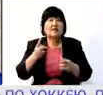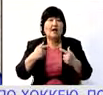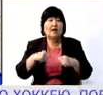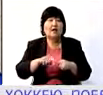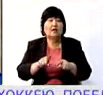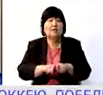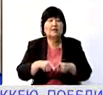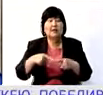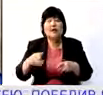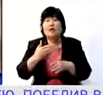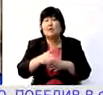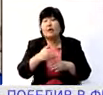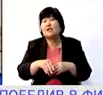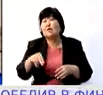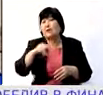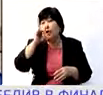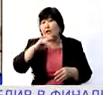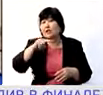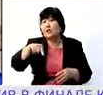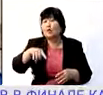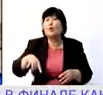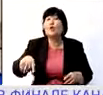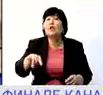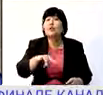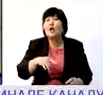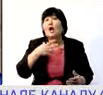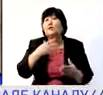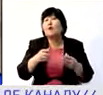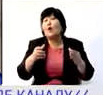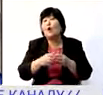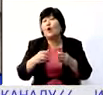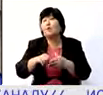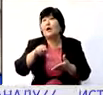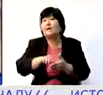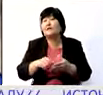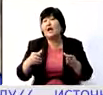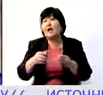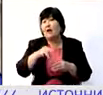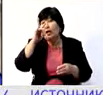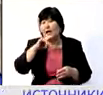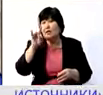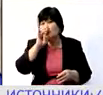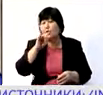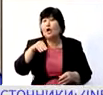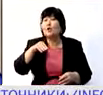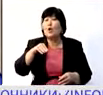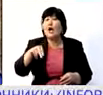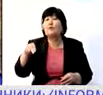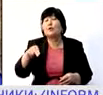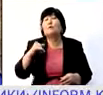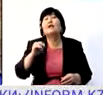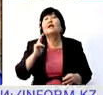от структурных подразделений «Петроказахстан», «Комколь Ресурсес». Свои команды также выставили компании «Казгермунай», «Торгай Петролем» и